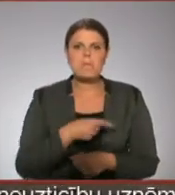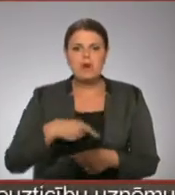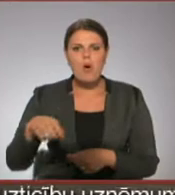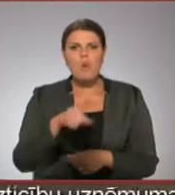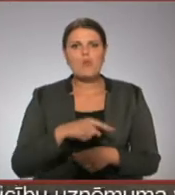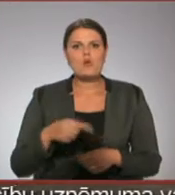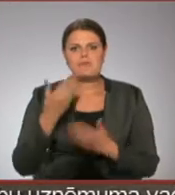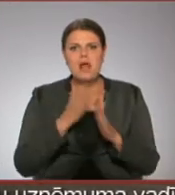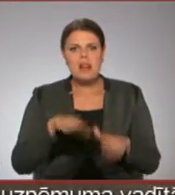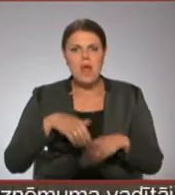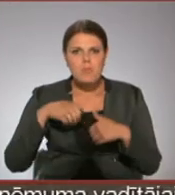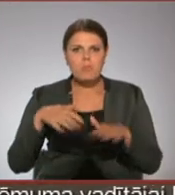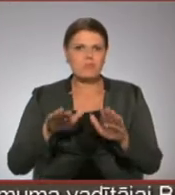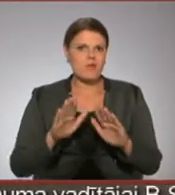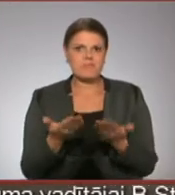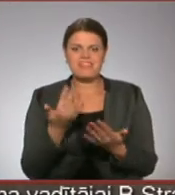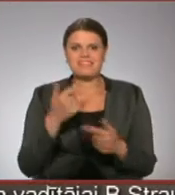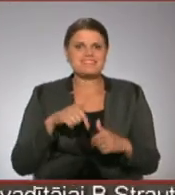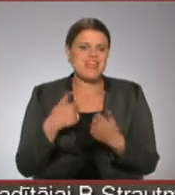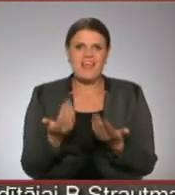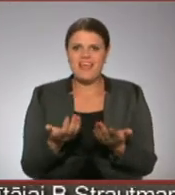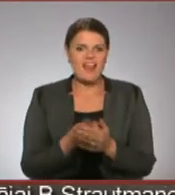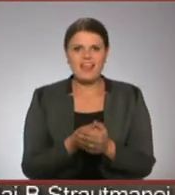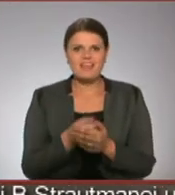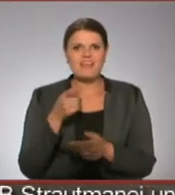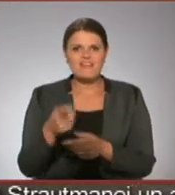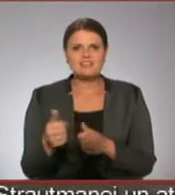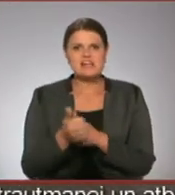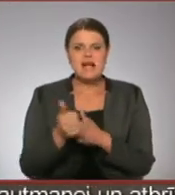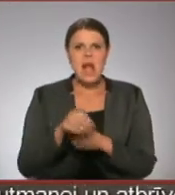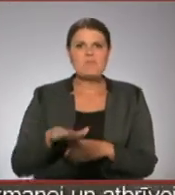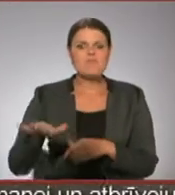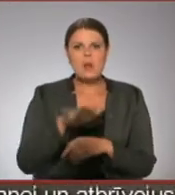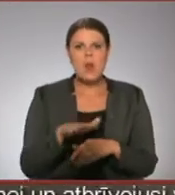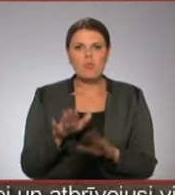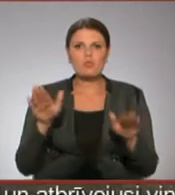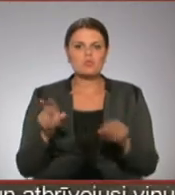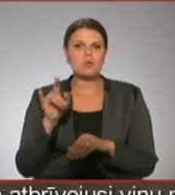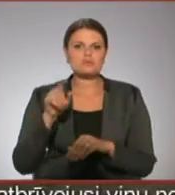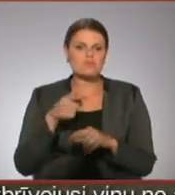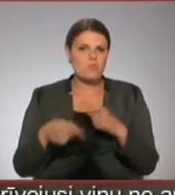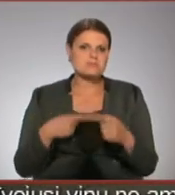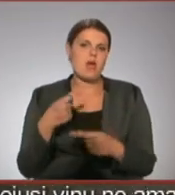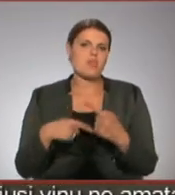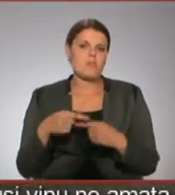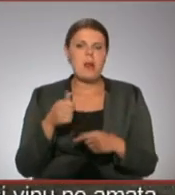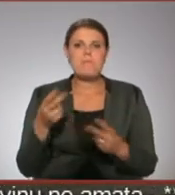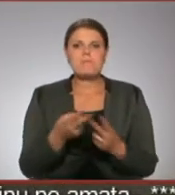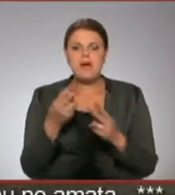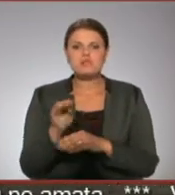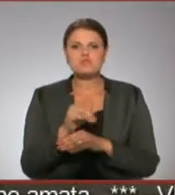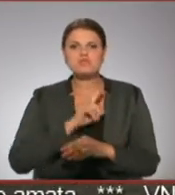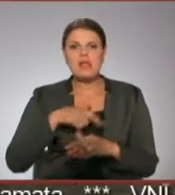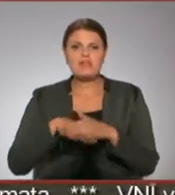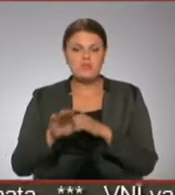un trenkāt, bet nu cik ilgi. Mēs uz kaimiņu laugu nosēžās, pēc tam ir atkal atpakaļ. Parasti zosis Latviju